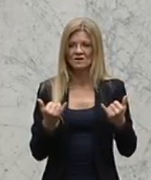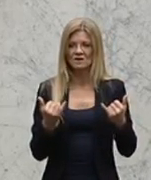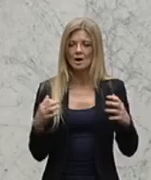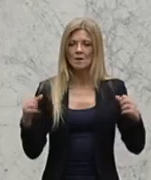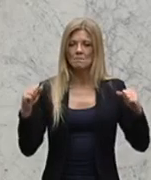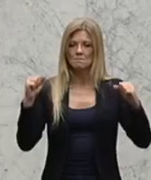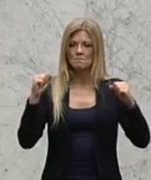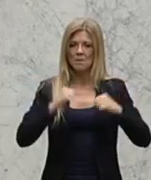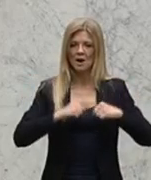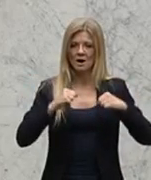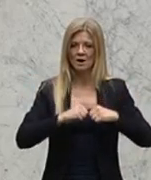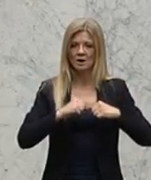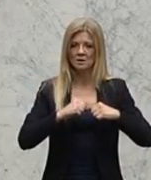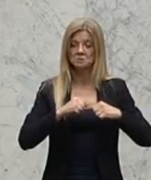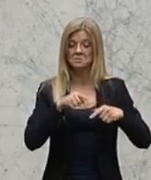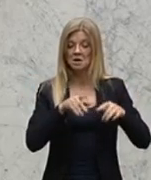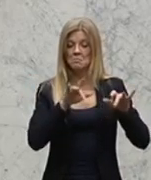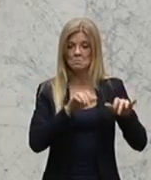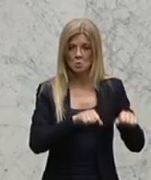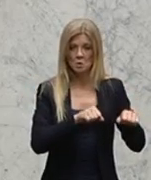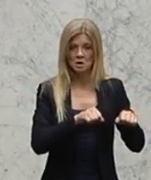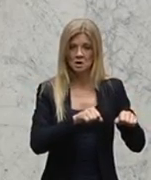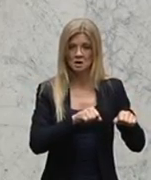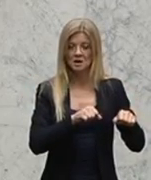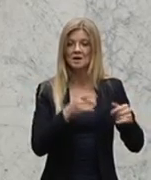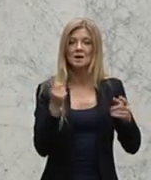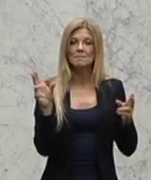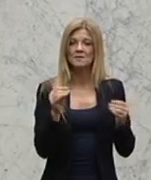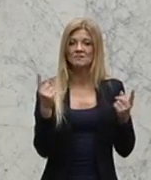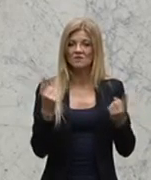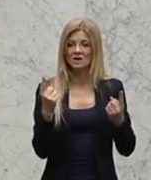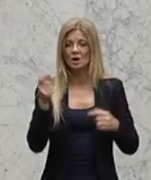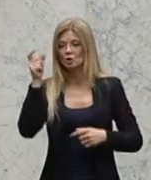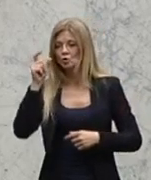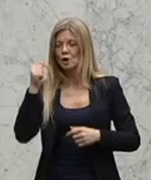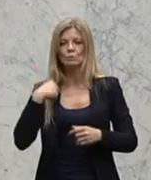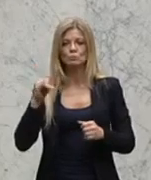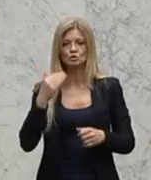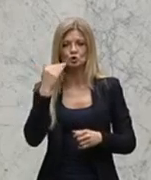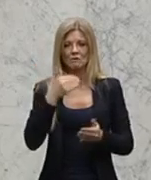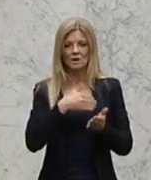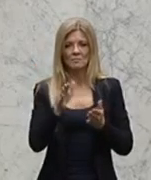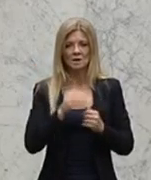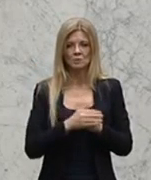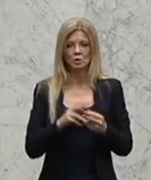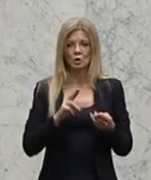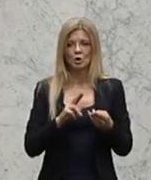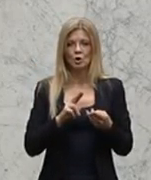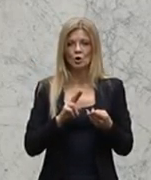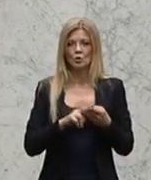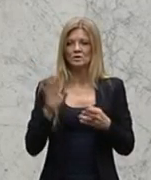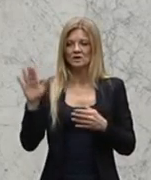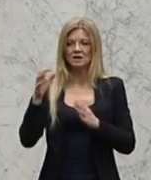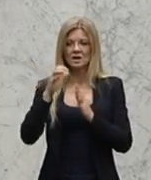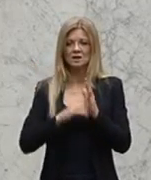im Bereich der Möglichkeit steht, mit der Türkei ist schärfstens abzulehnen, und deren Liste an